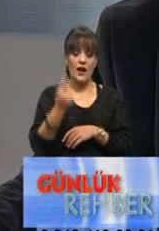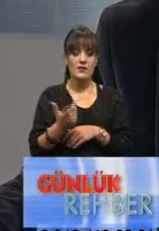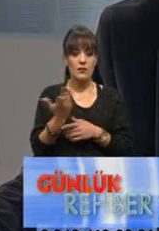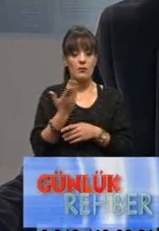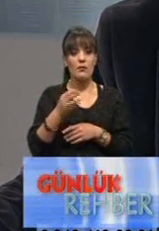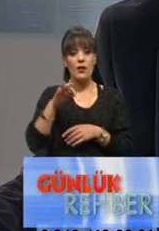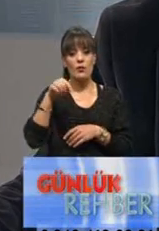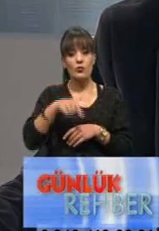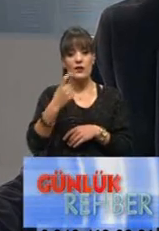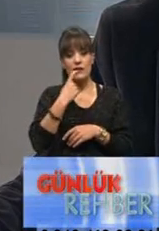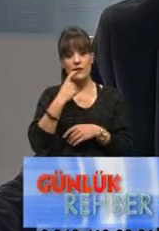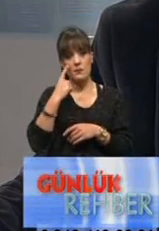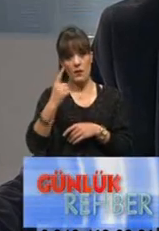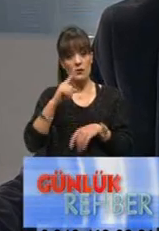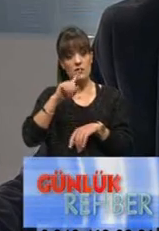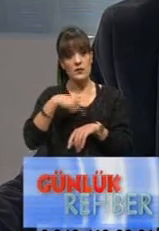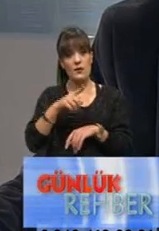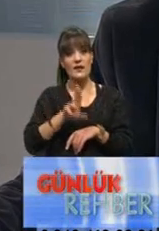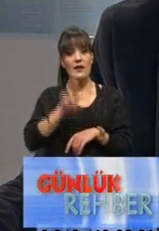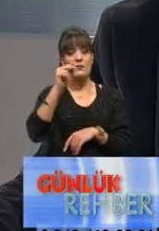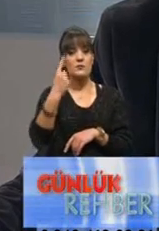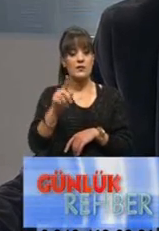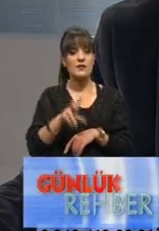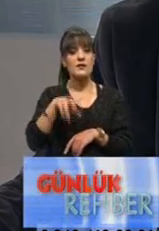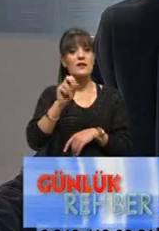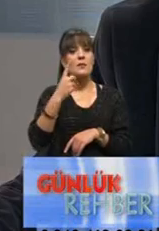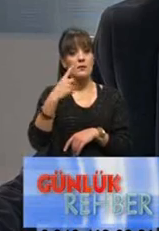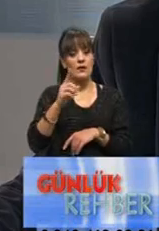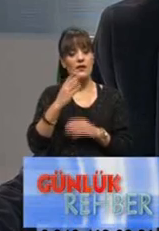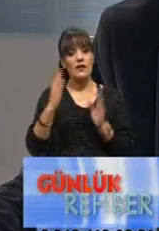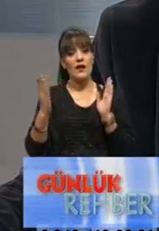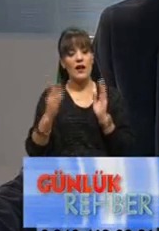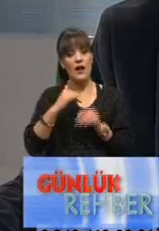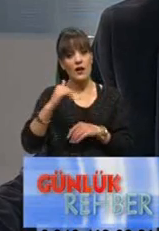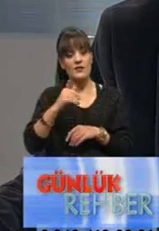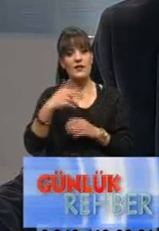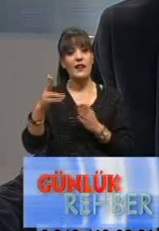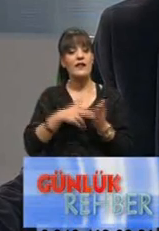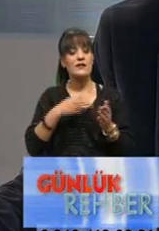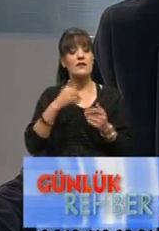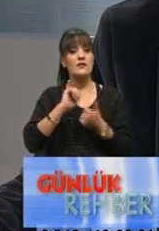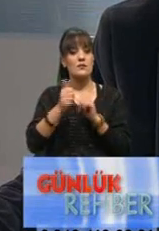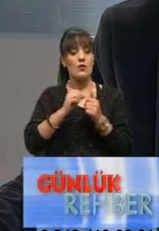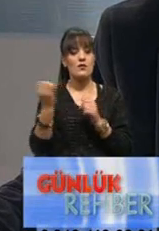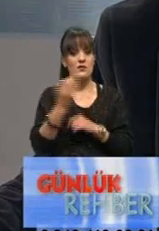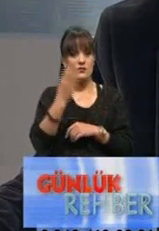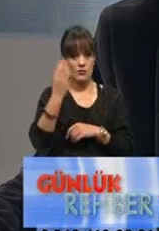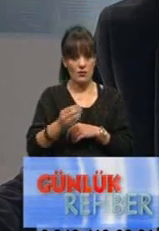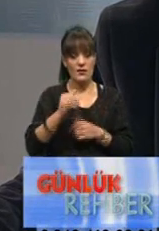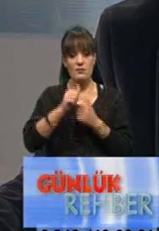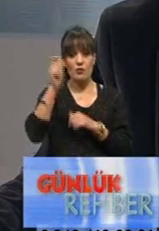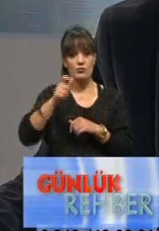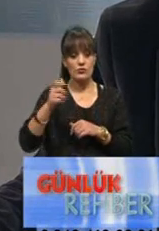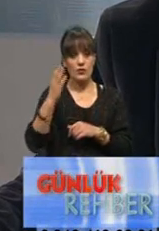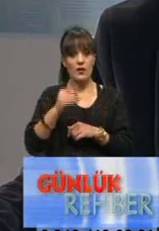Ama işte bu yıla baktığımızda 70 binlere, 80 binlere yaklaşan bir lisanslı spor sayısı olan bir branş hı-hı. haline geldi.